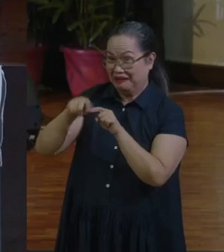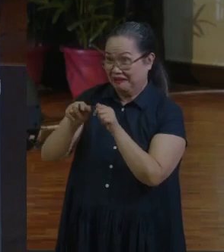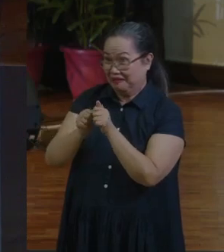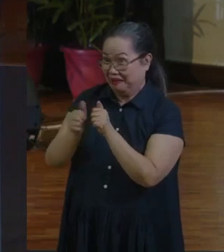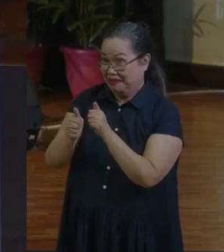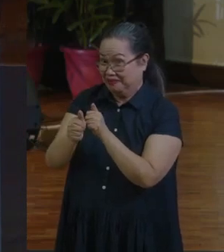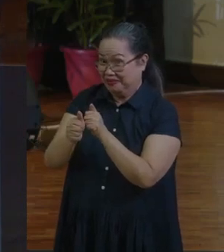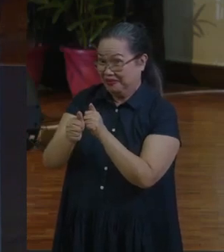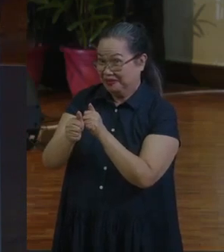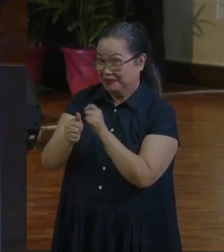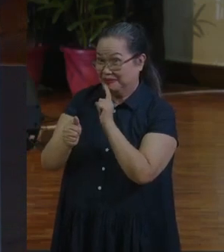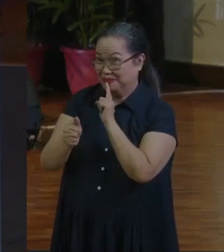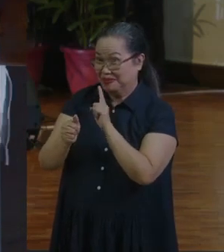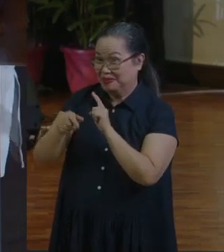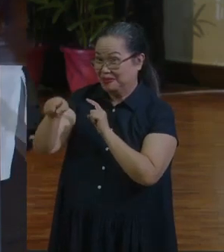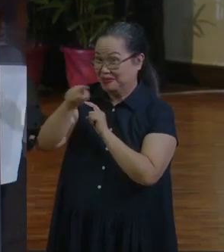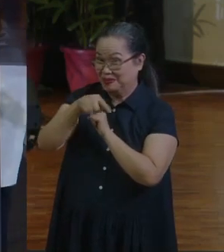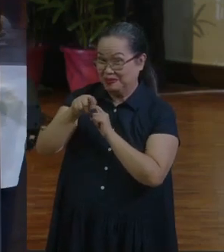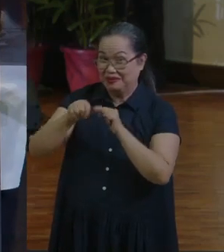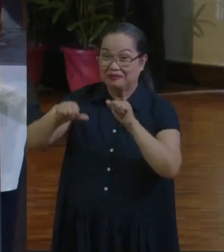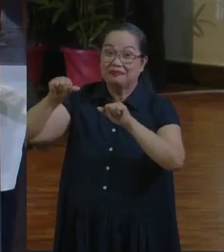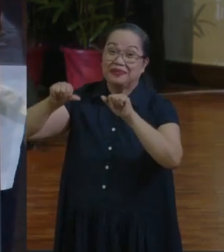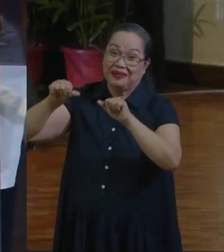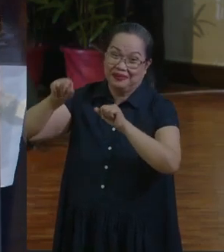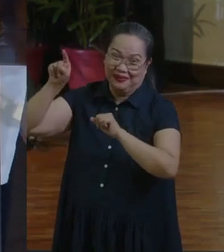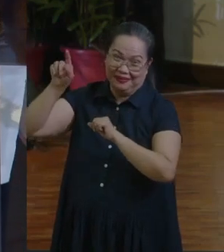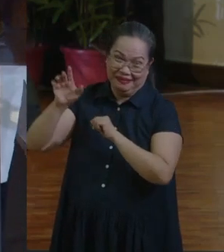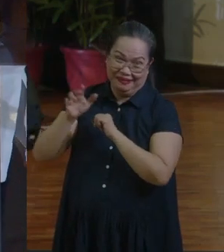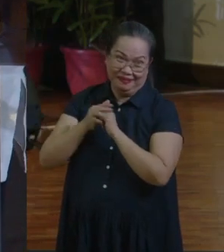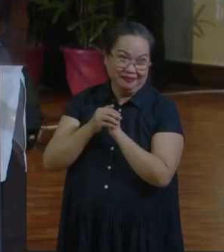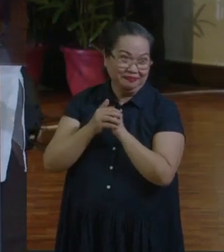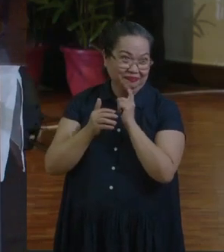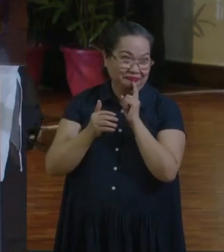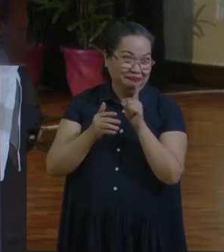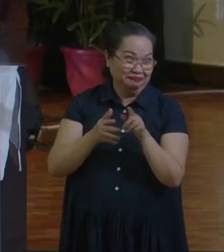ang manakanakang pagdududa o pag-aalinlangan.